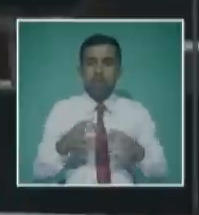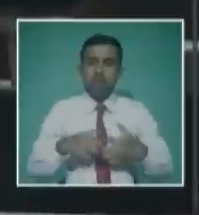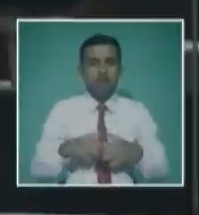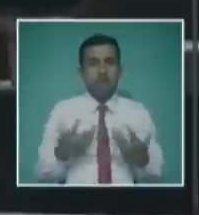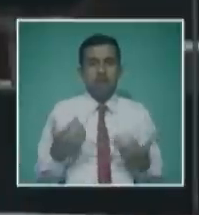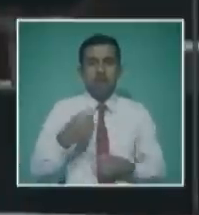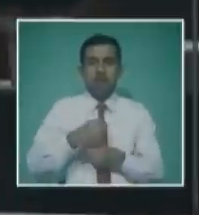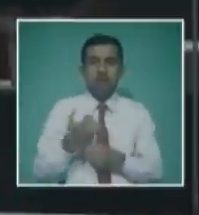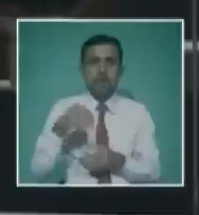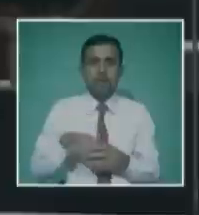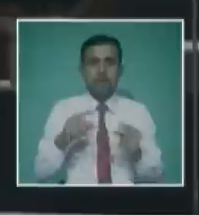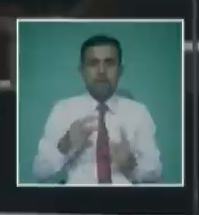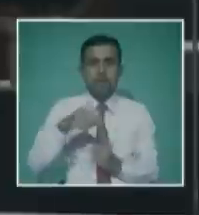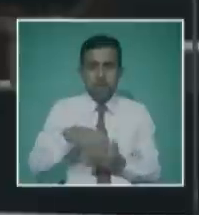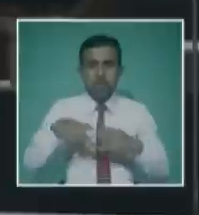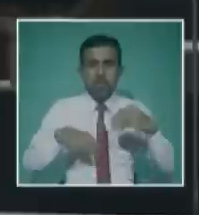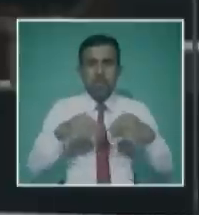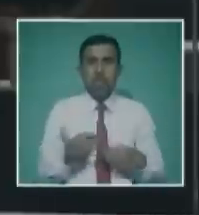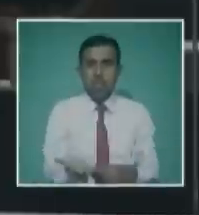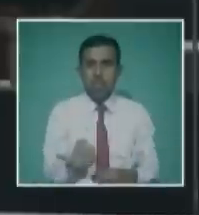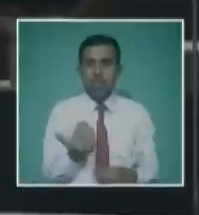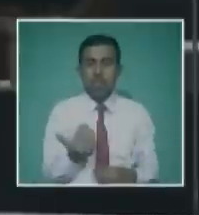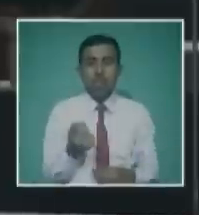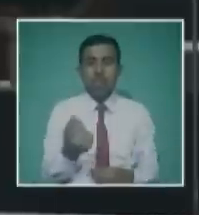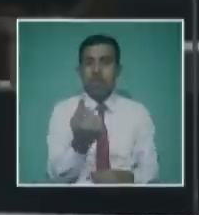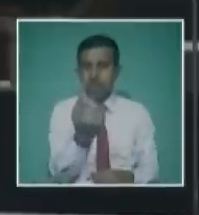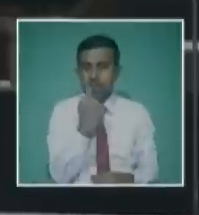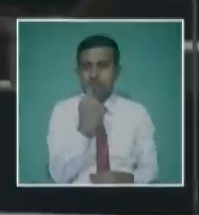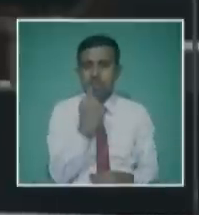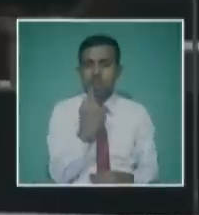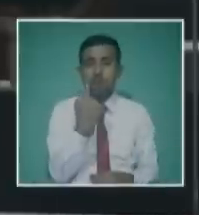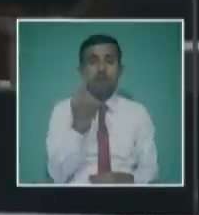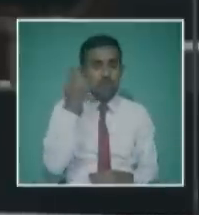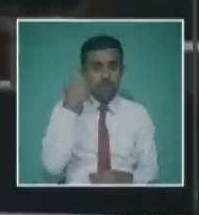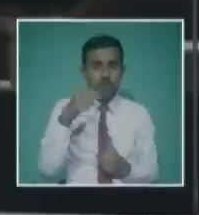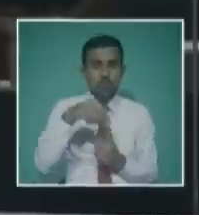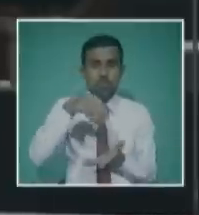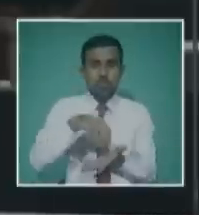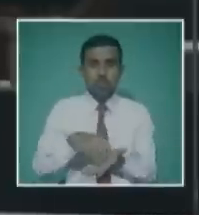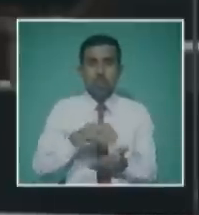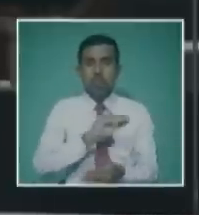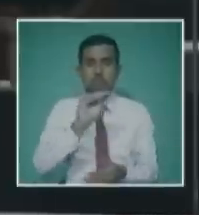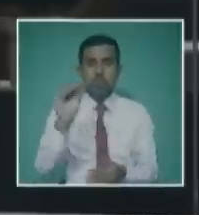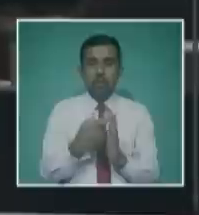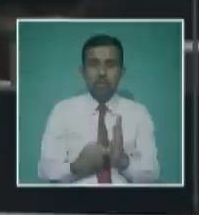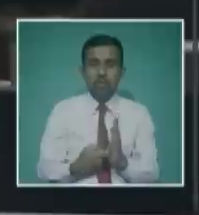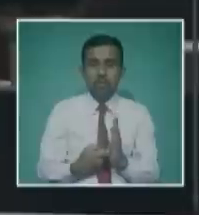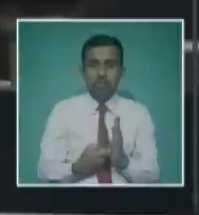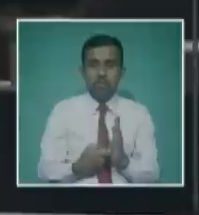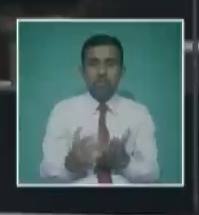ආණ්ඩුවට ආපු ගමනුත් කිව්ව පළාත් සභාව මැතිවරණ තියන්න ඕනේ කියලා හැබැයි මේ කතා කරන මෙතුමාගේ කටෙන්ම තමයි එදා පළාත් සභාව කල් දාන නීති රීති ගෙනල්ලා